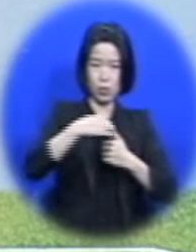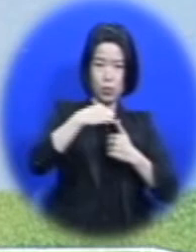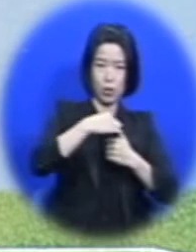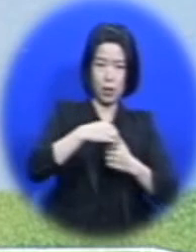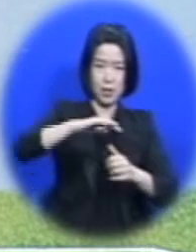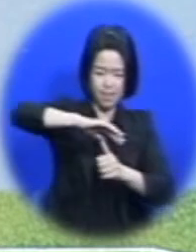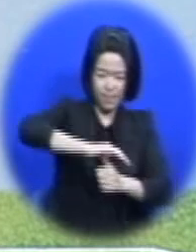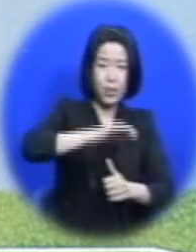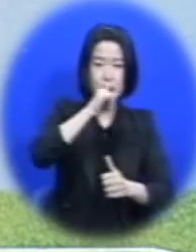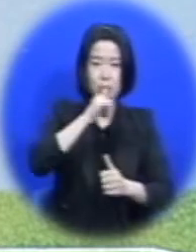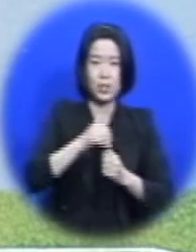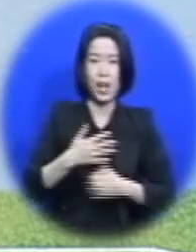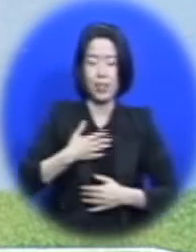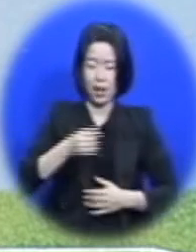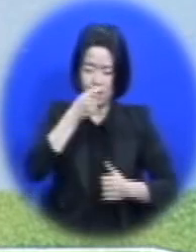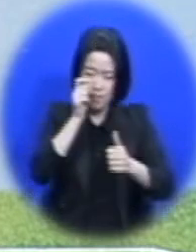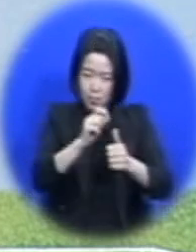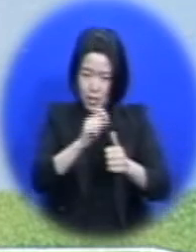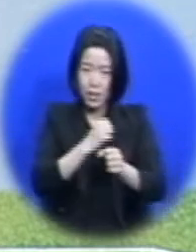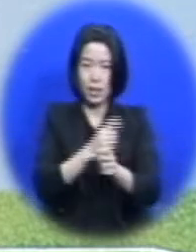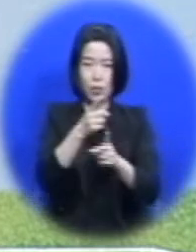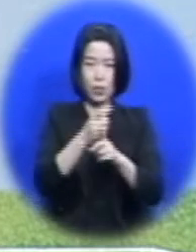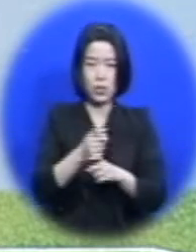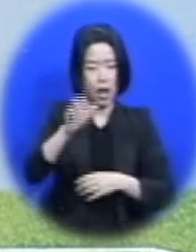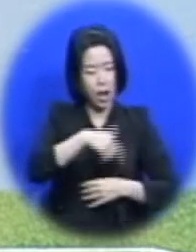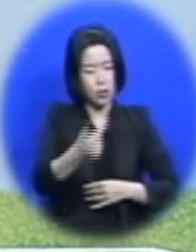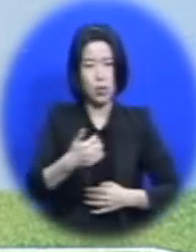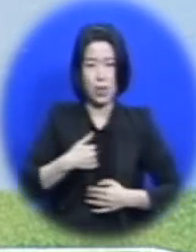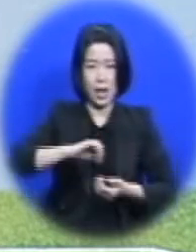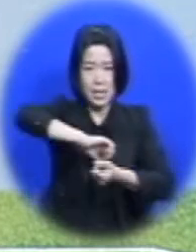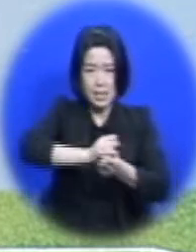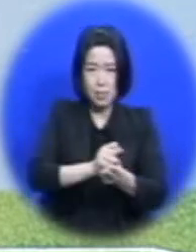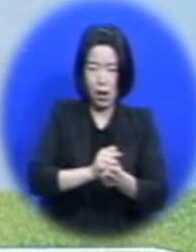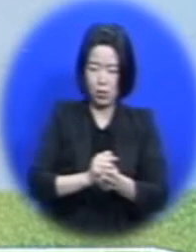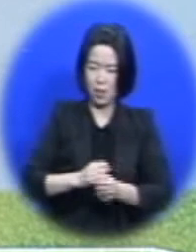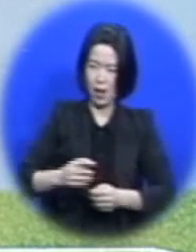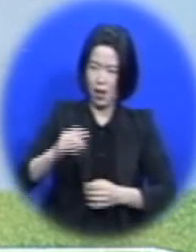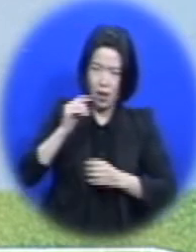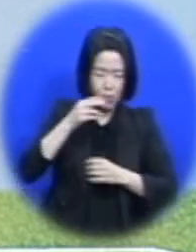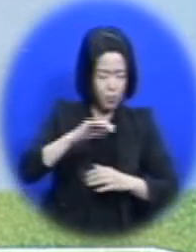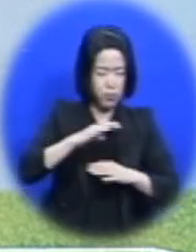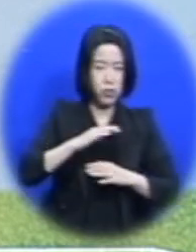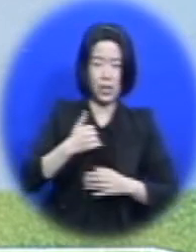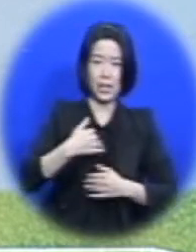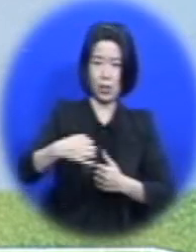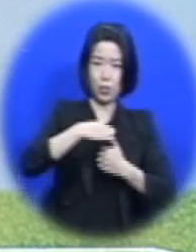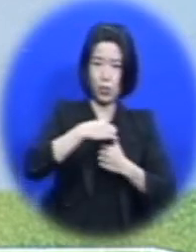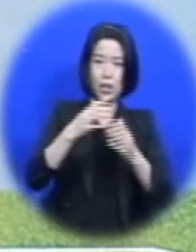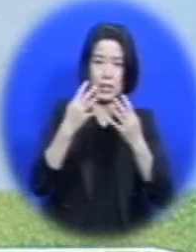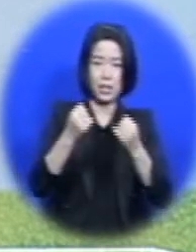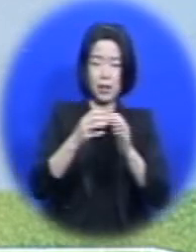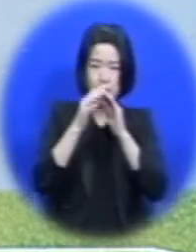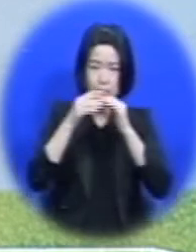누릅니다 나를 비난하는 원수들이 온종일 나를 짓밟고 거칠게 나를 공격하는 자들이 참으로 많아지고